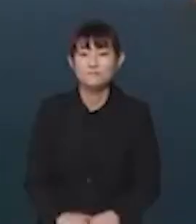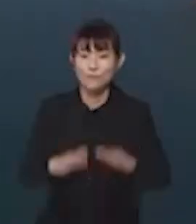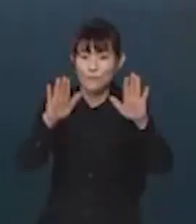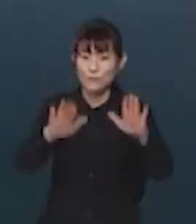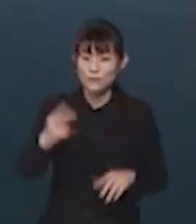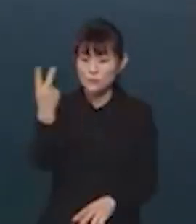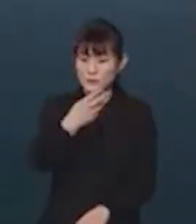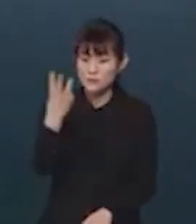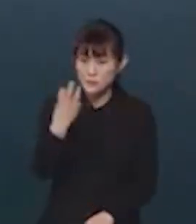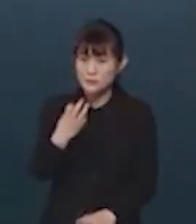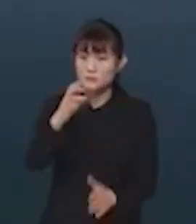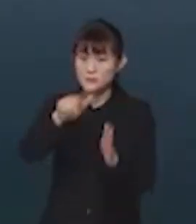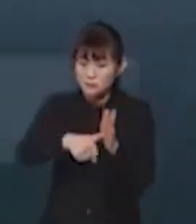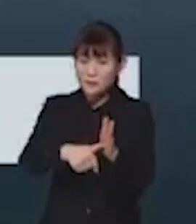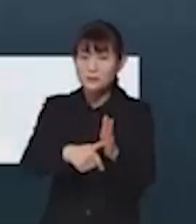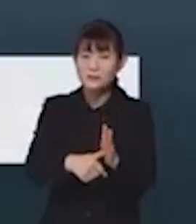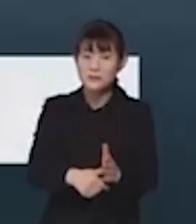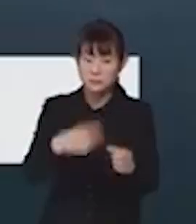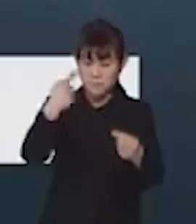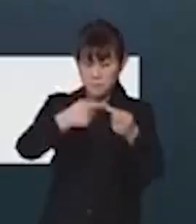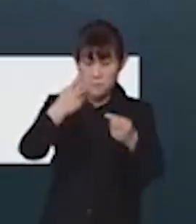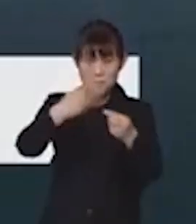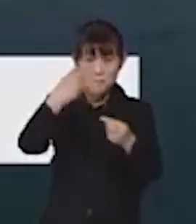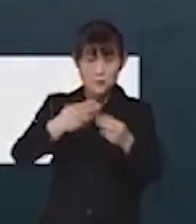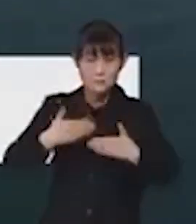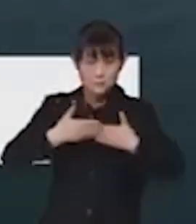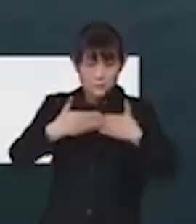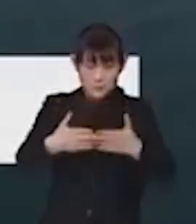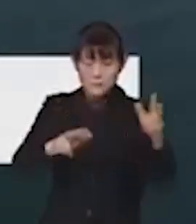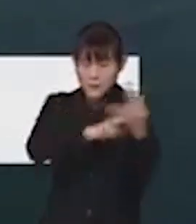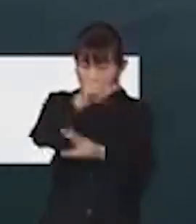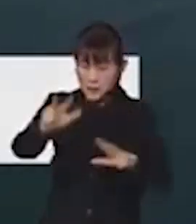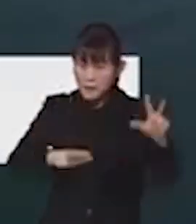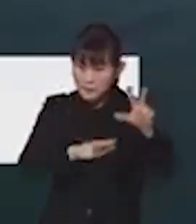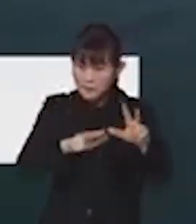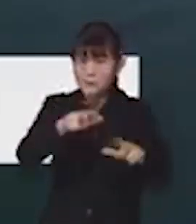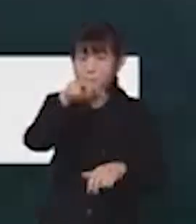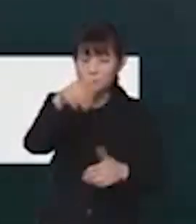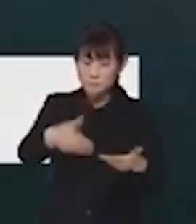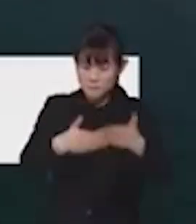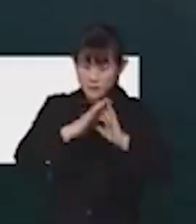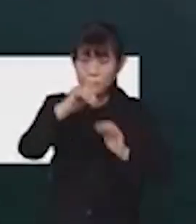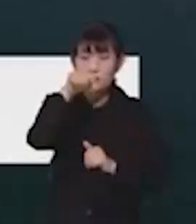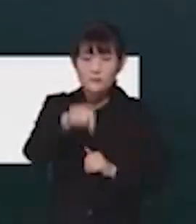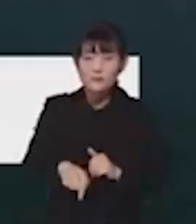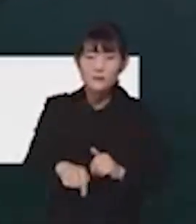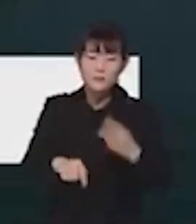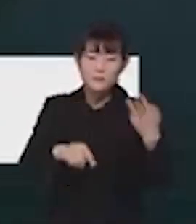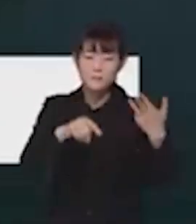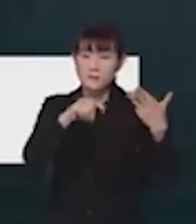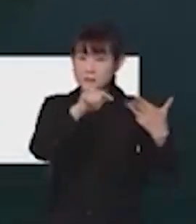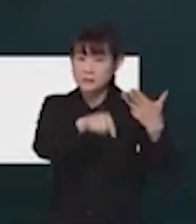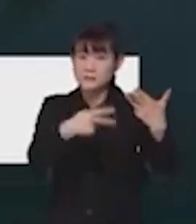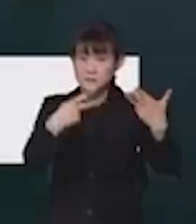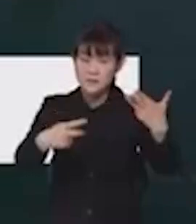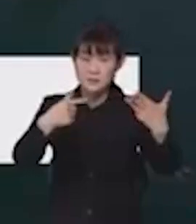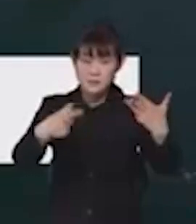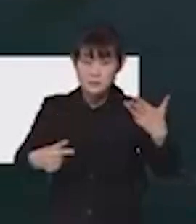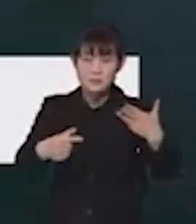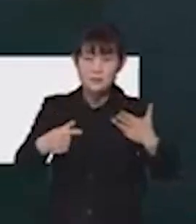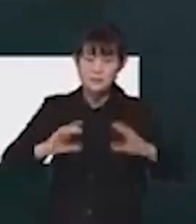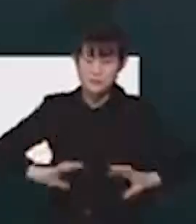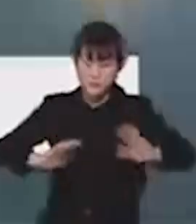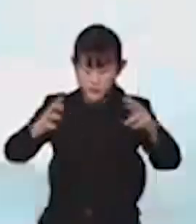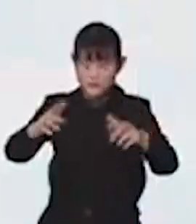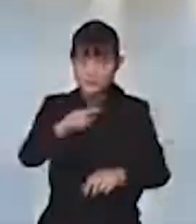오는 2030년까지 3단계로 추진되는 신안 해상풍력 발전단지는 총 8.2기가와트의 세계 최대